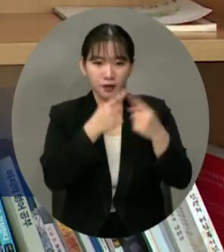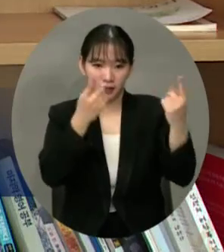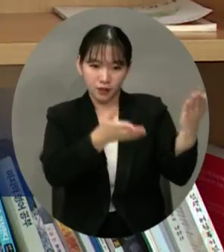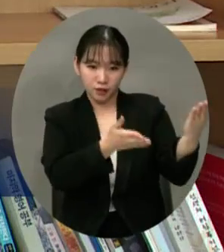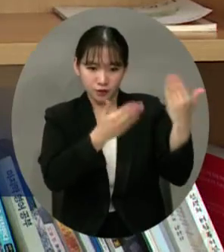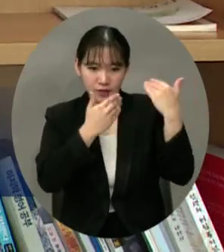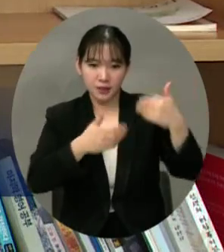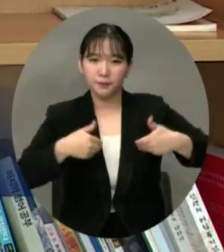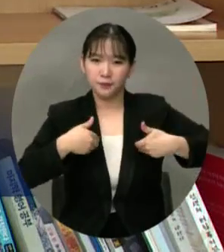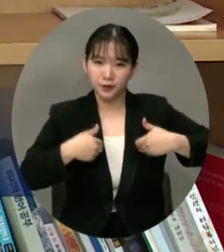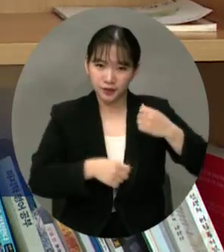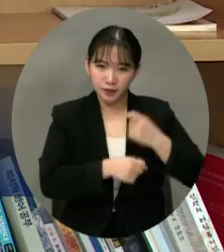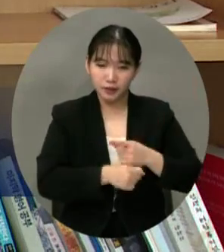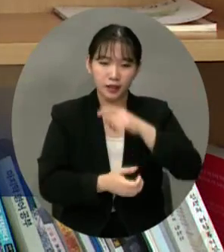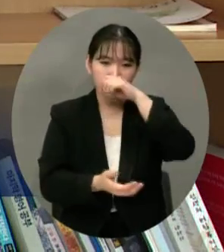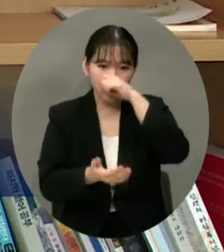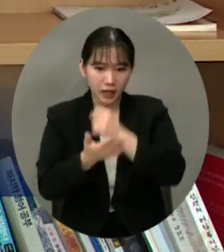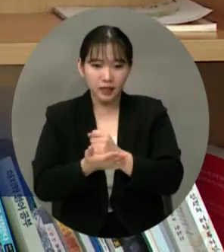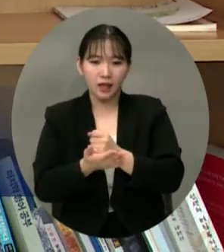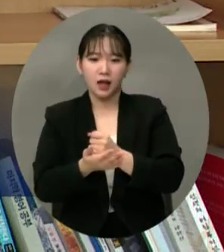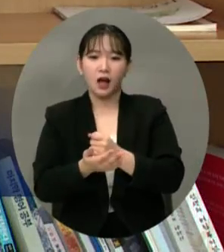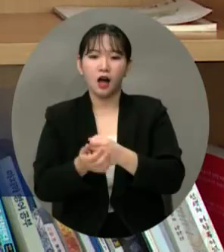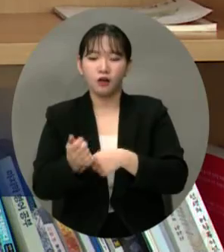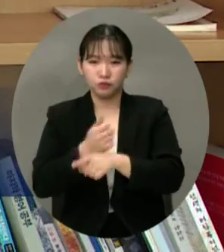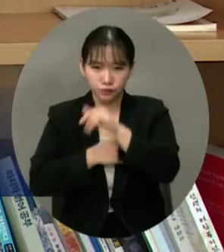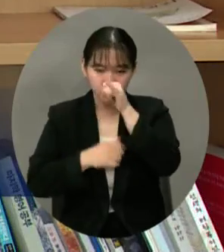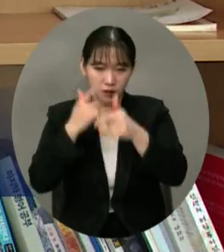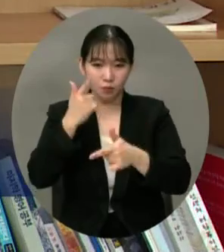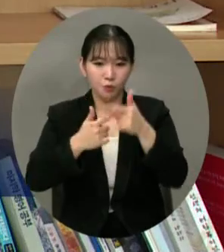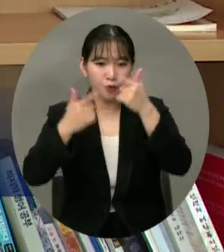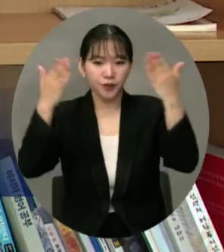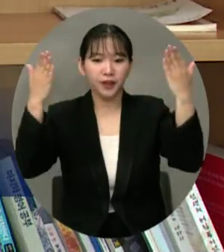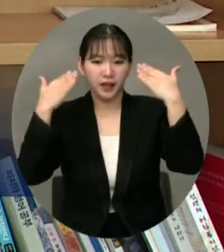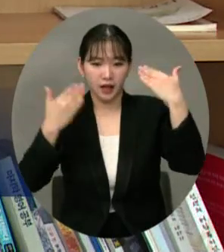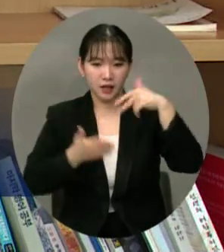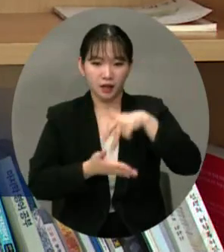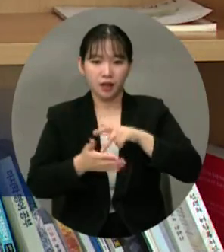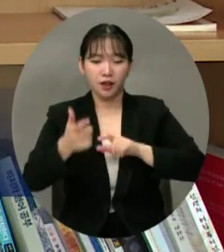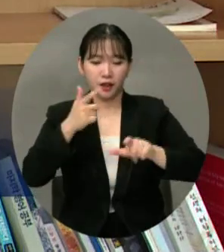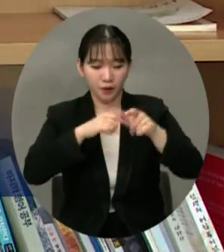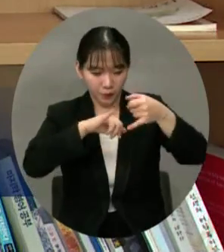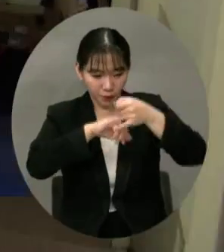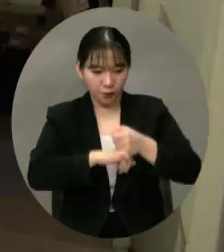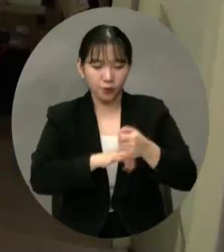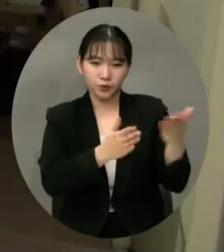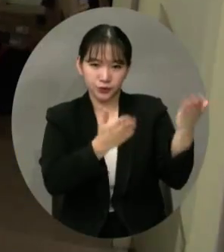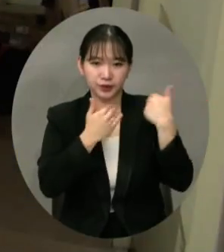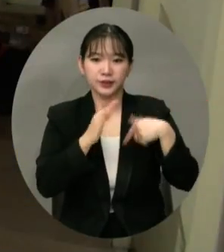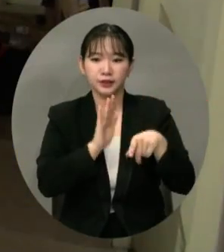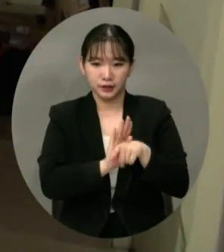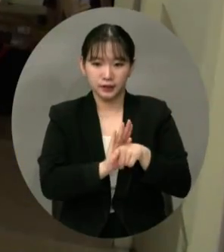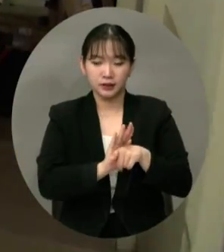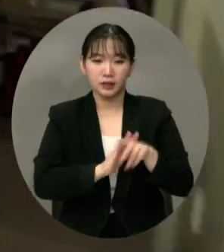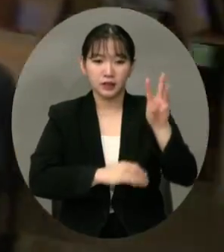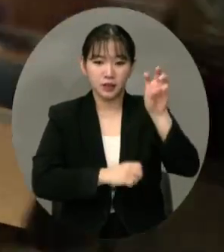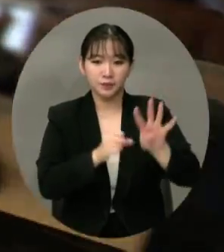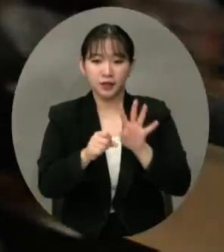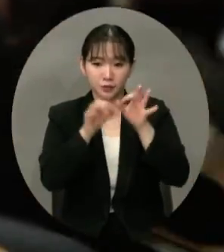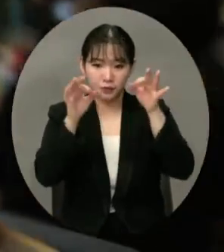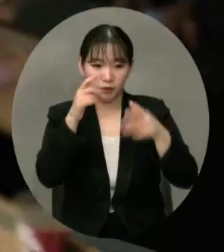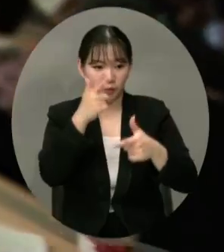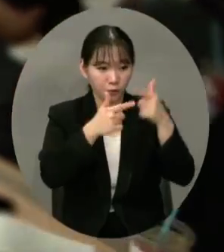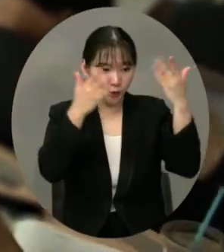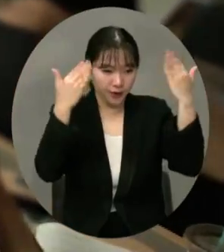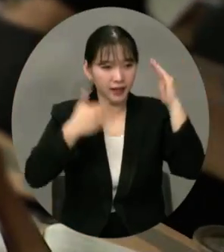의대 유치의 필요성, 타당성, 명분이 있는 목포대학으로 반드시 의대 유치가 될 수 있도록. 34년간